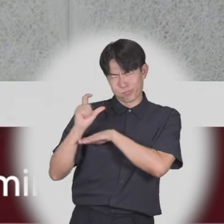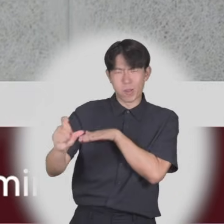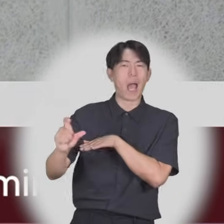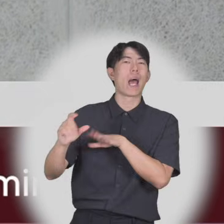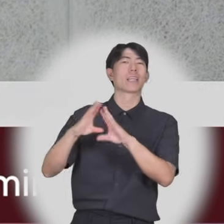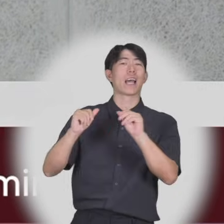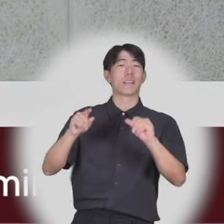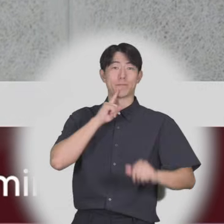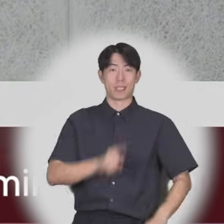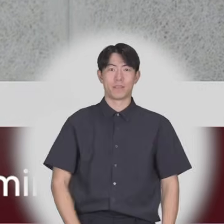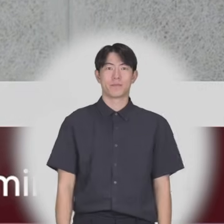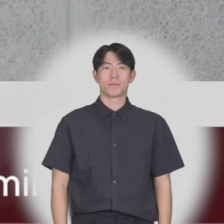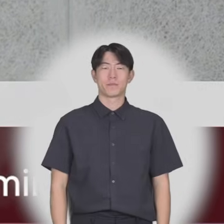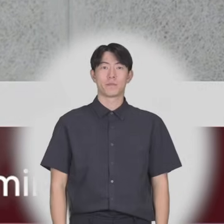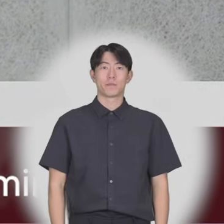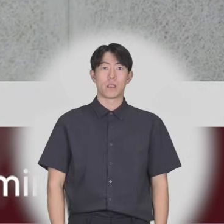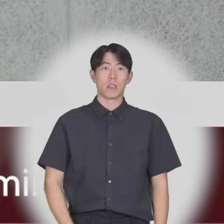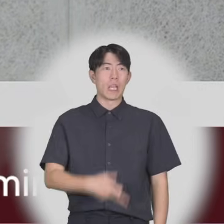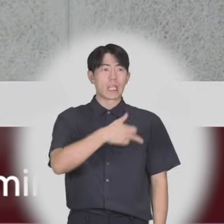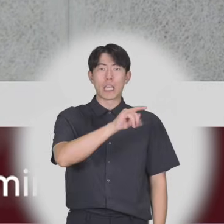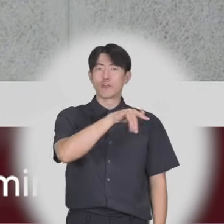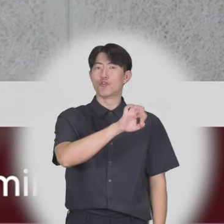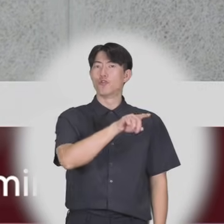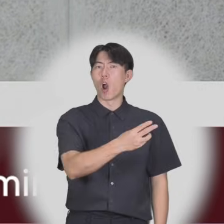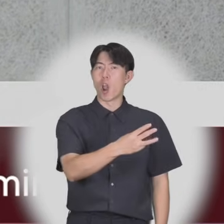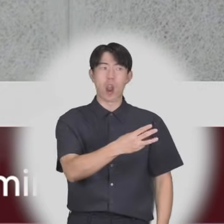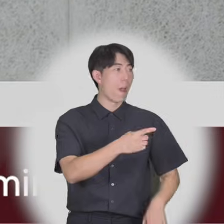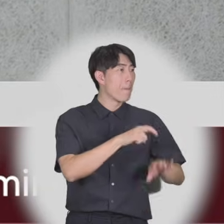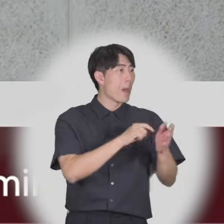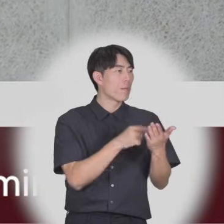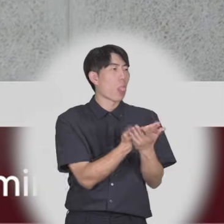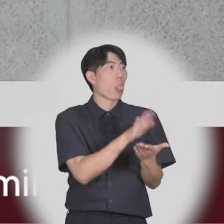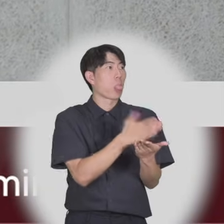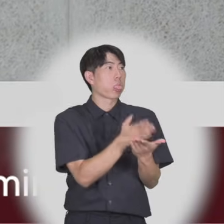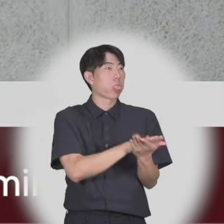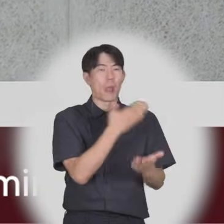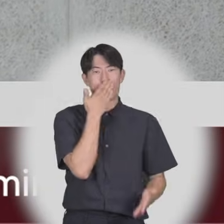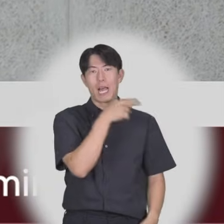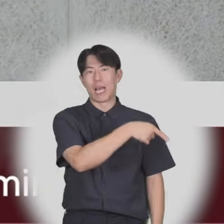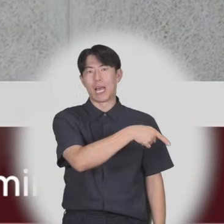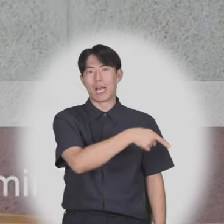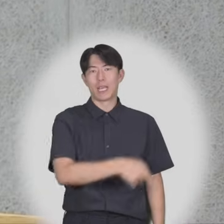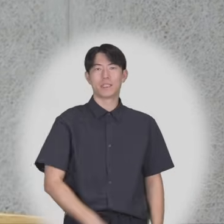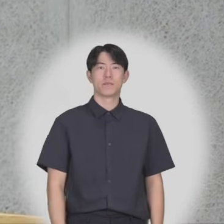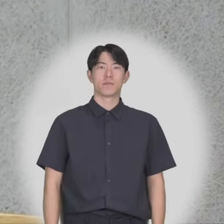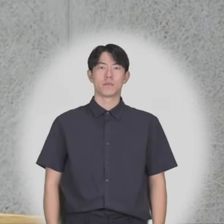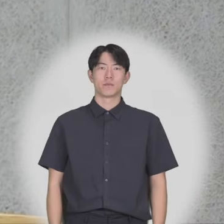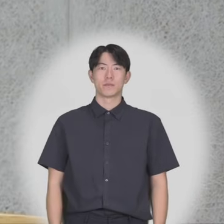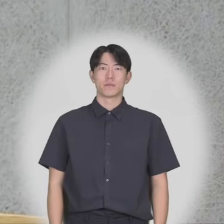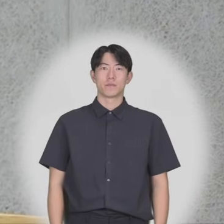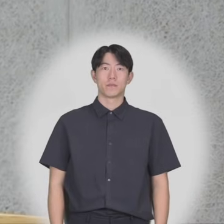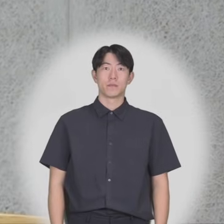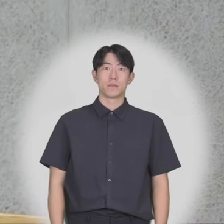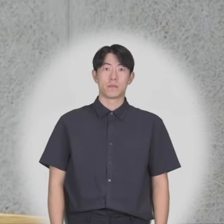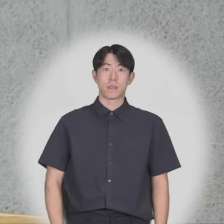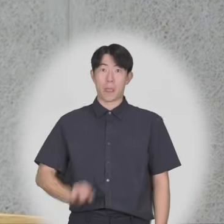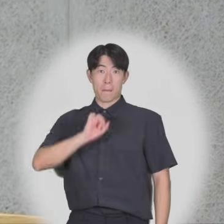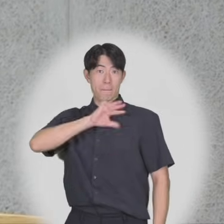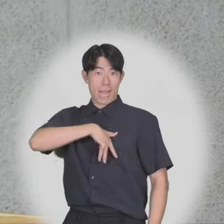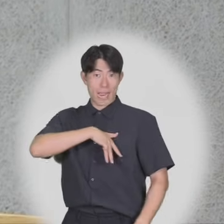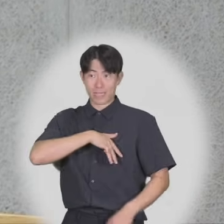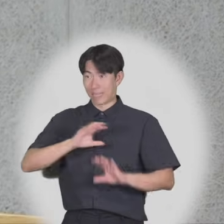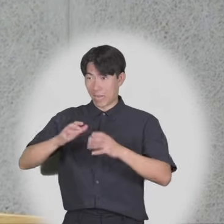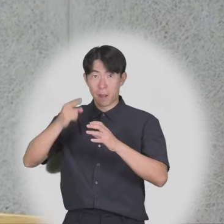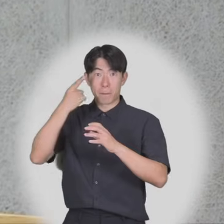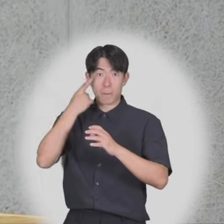거죠. casual은 언제든지 그 마음이 변할 수 있는 사람입니다. 실제로 팔레스타인에는요,